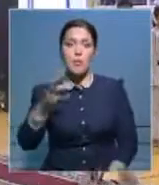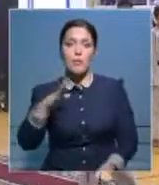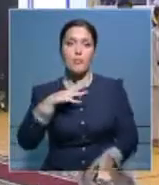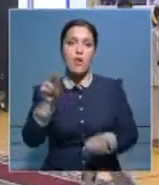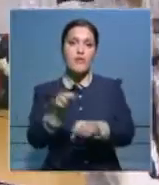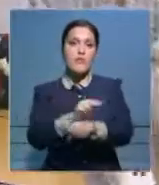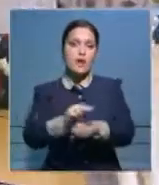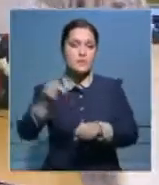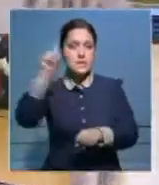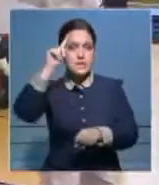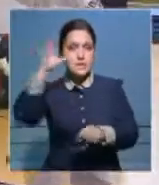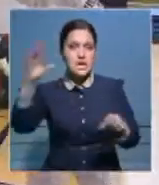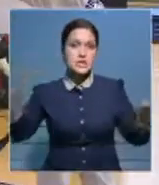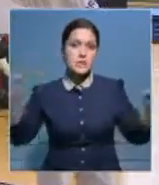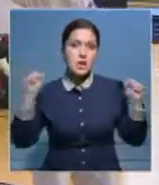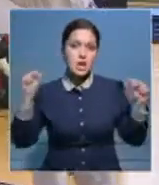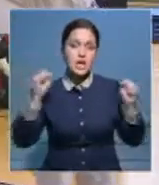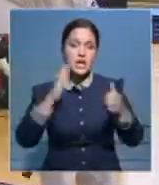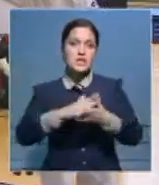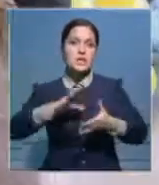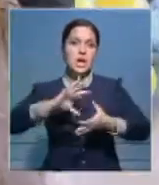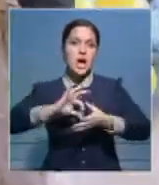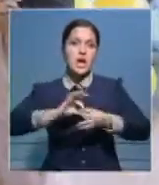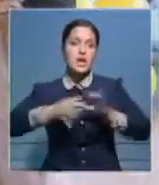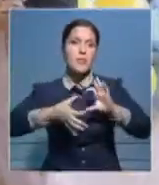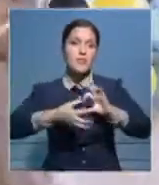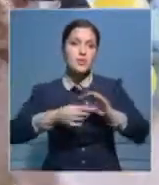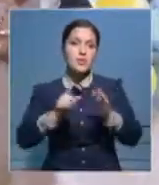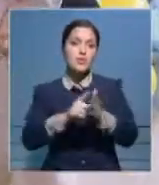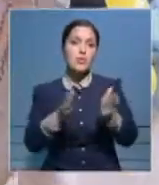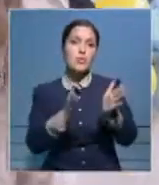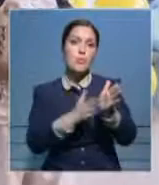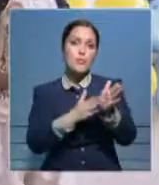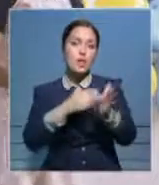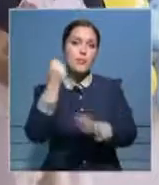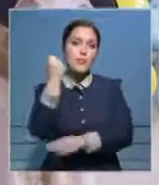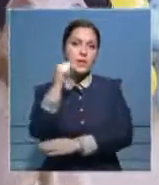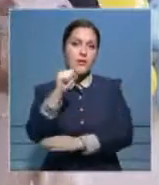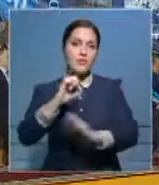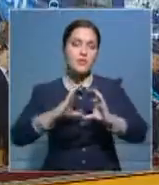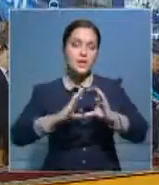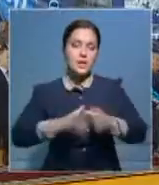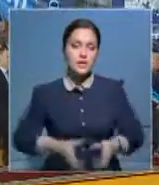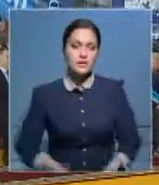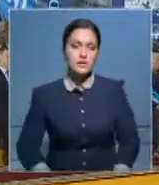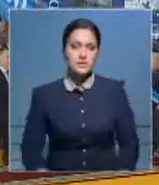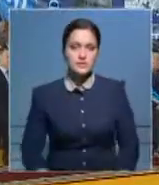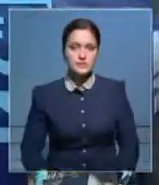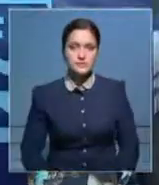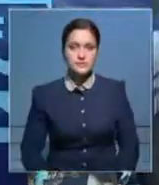воспитало плеяду известных спортсменов, среди которых олимпийские чемпионы, призеры чемпионатов мира.